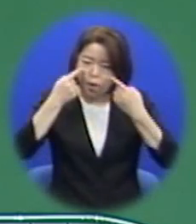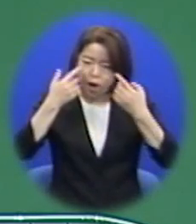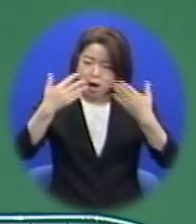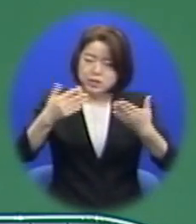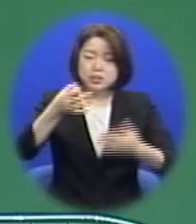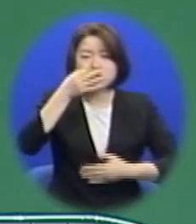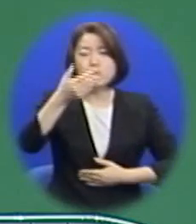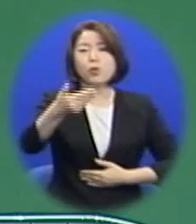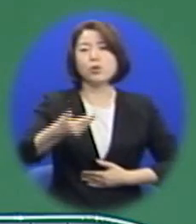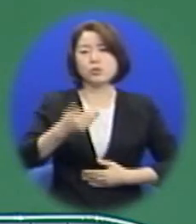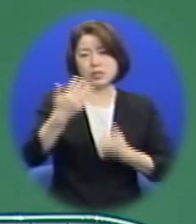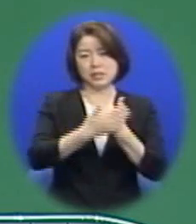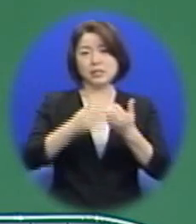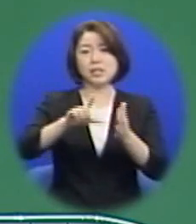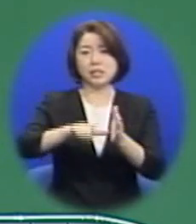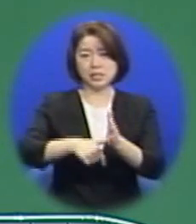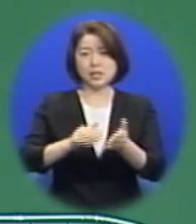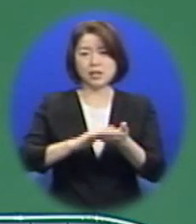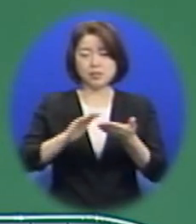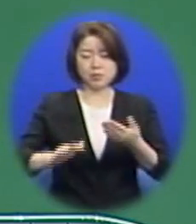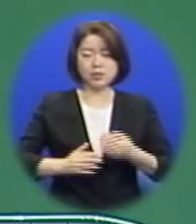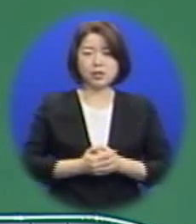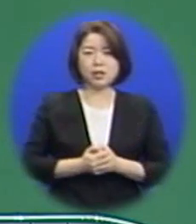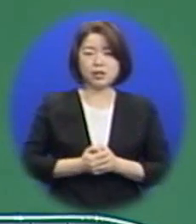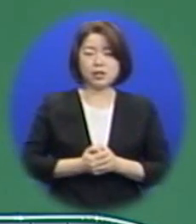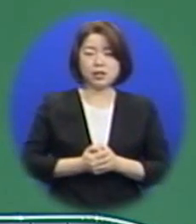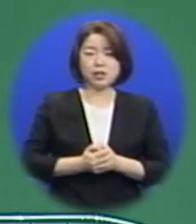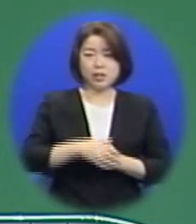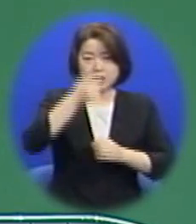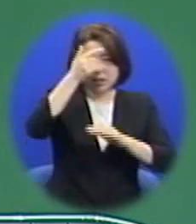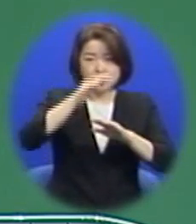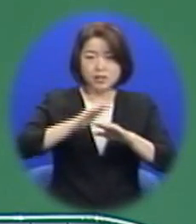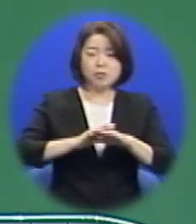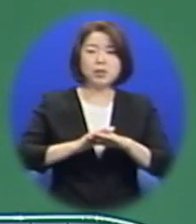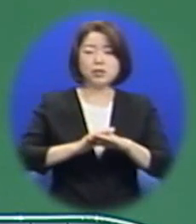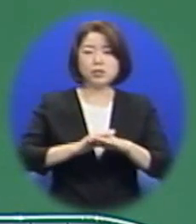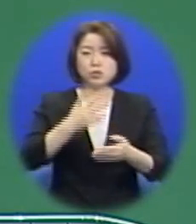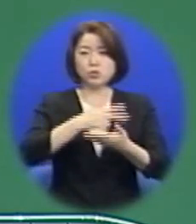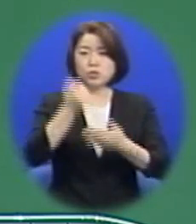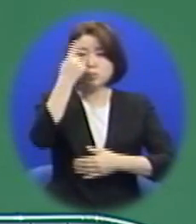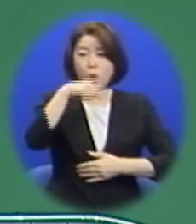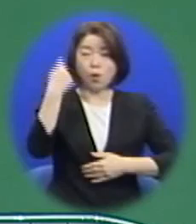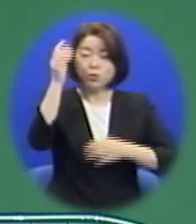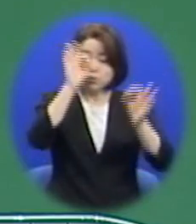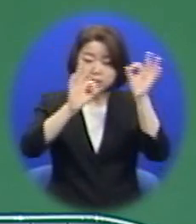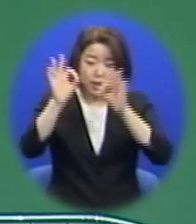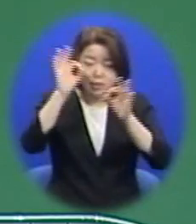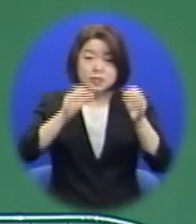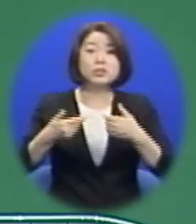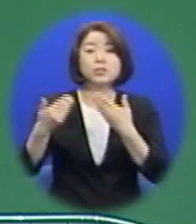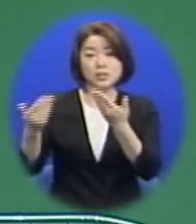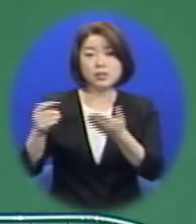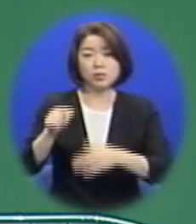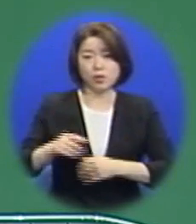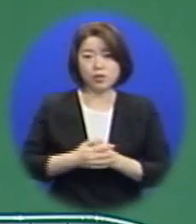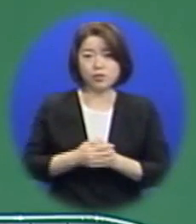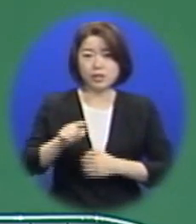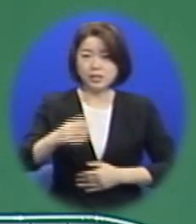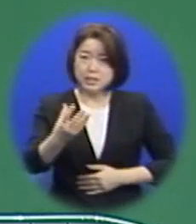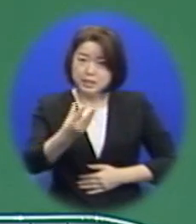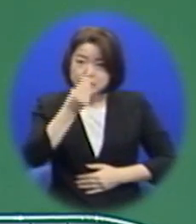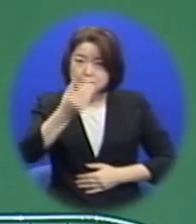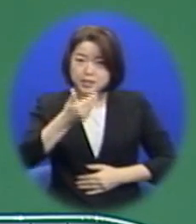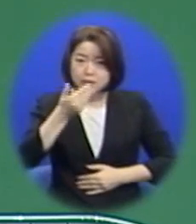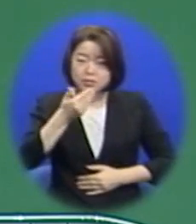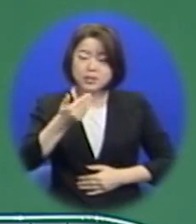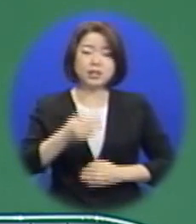시간. 예배는 주님의 얼굴을 찾아서 예배하는 거라고 그랬잖아요. 이 성찬은